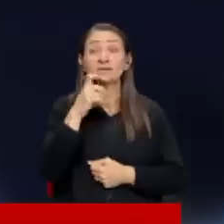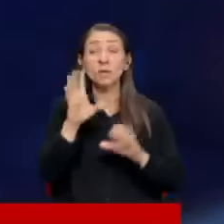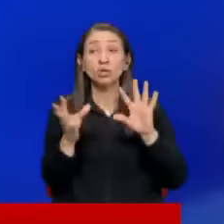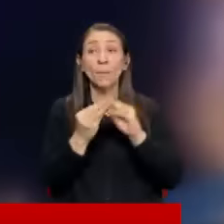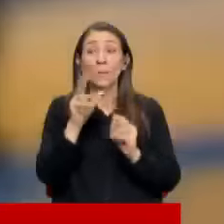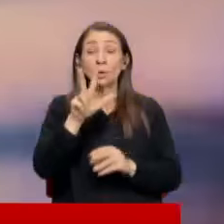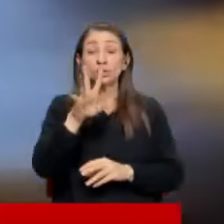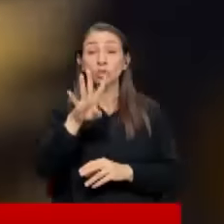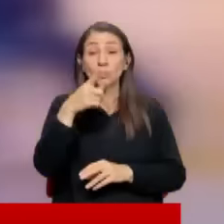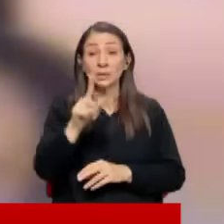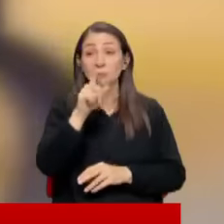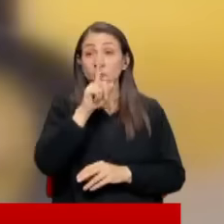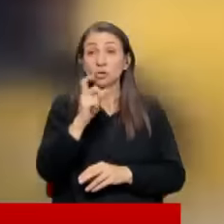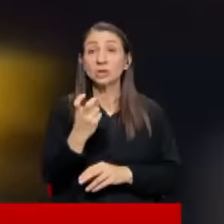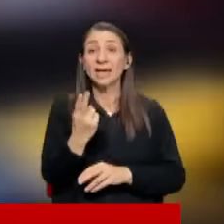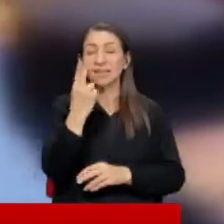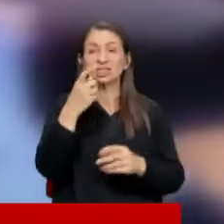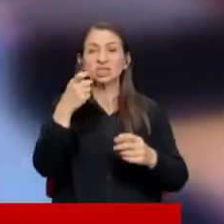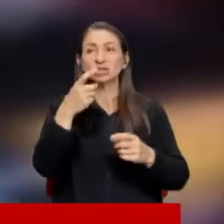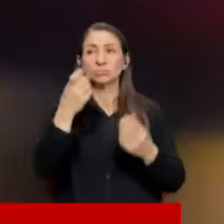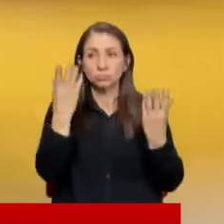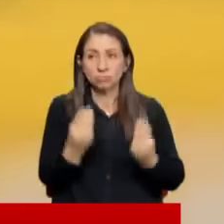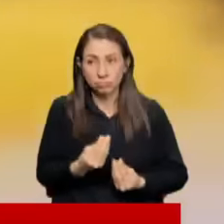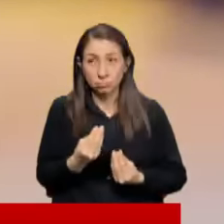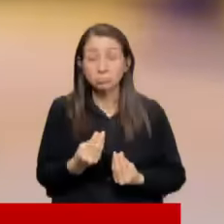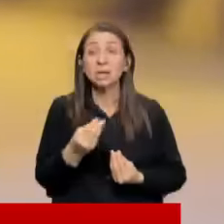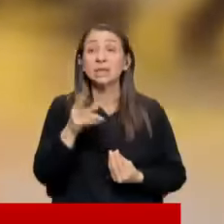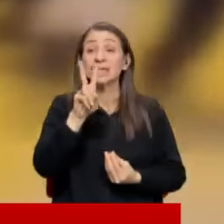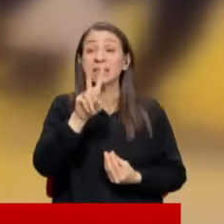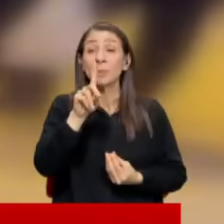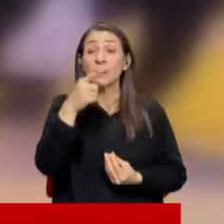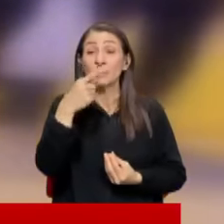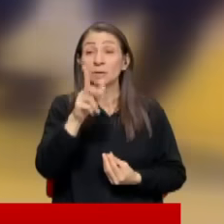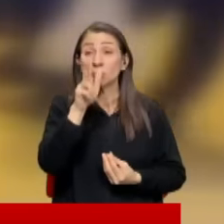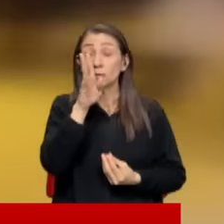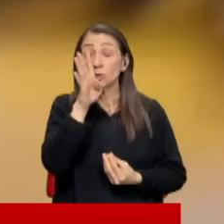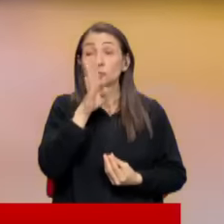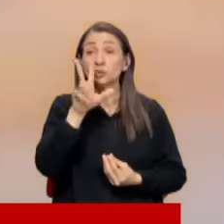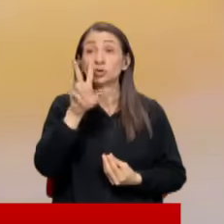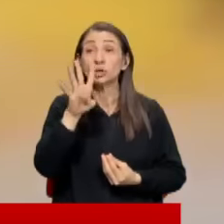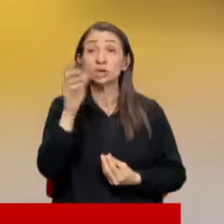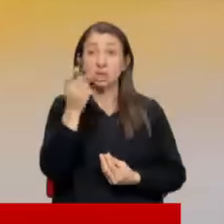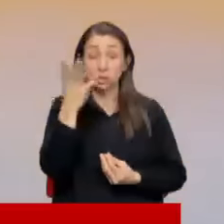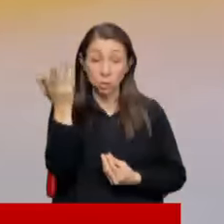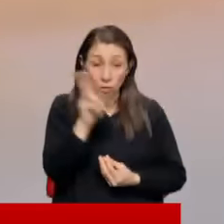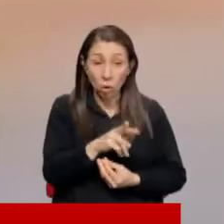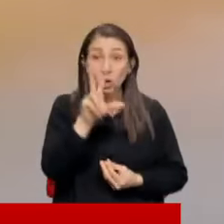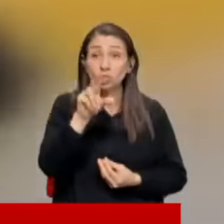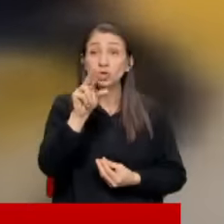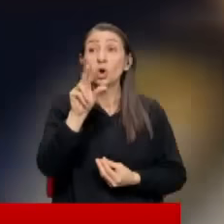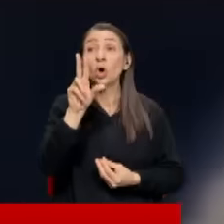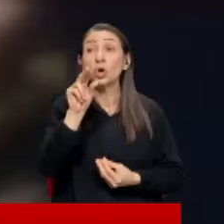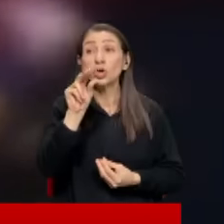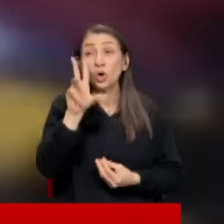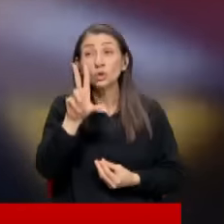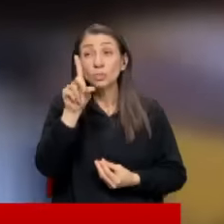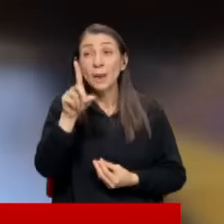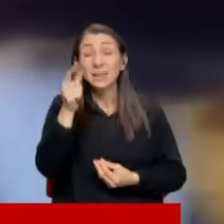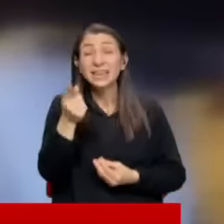toplam 34.197 silahlı şiddet olayı yaşandı. 21.434 kişi öldü, 31.000'den fazla kişi